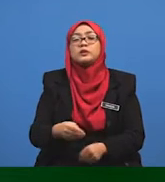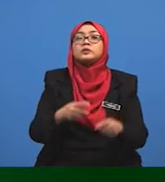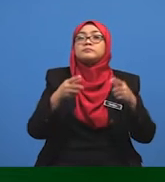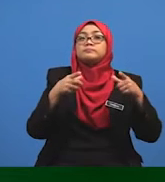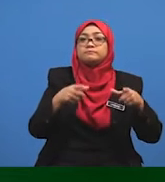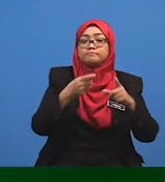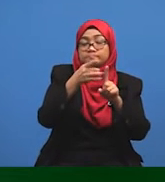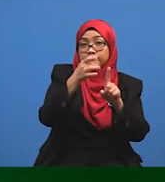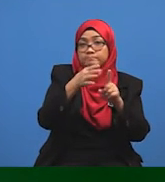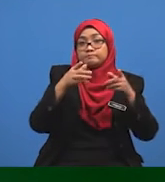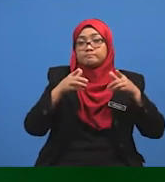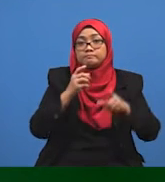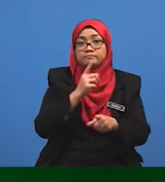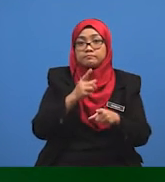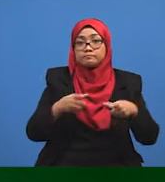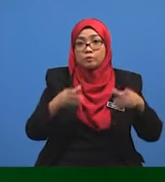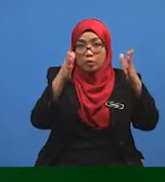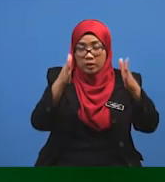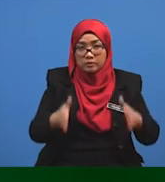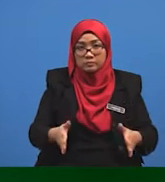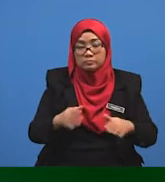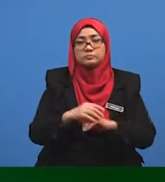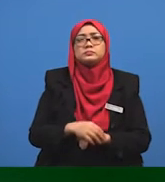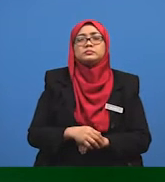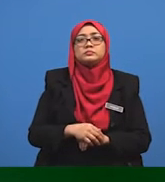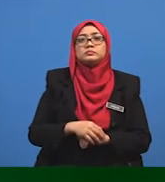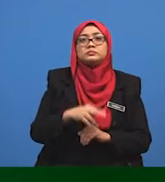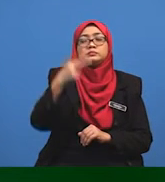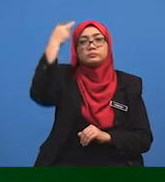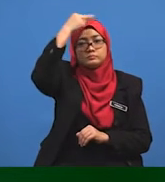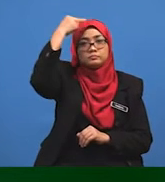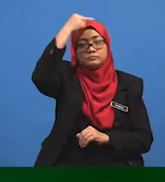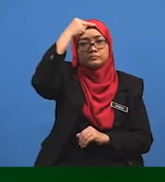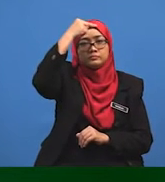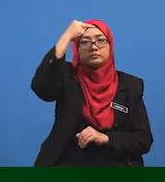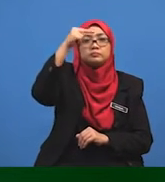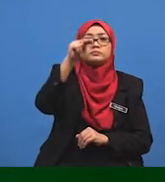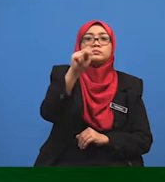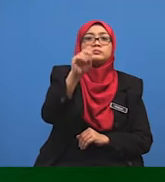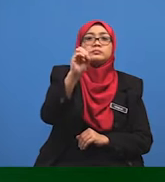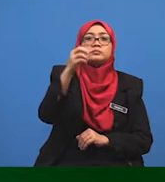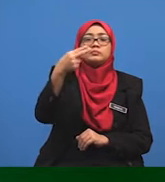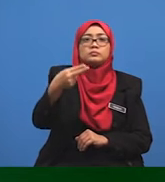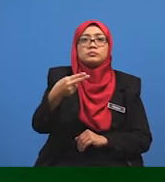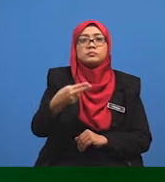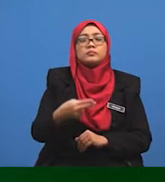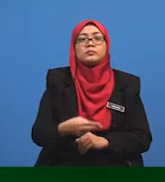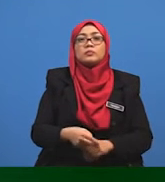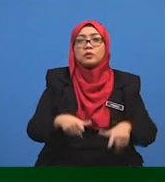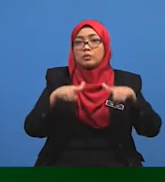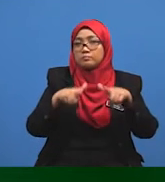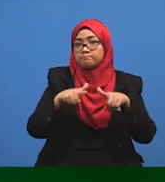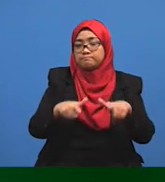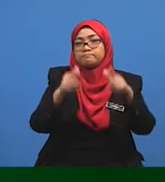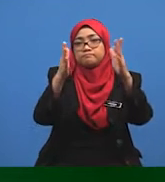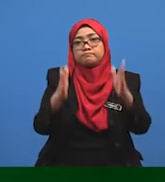besi, manakala Nabi Nuh adalah sebagai tukang kayu dan arkitek. Soalan